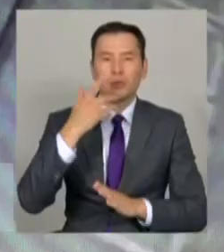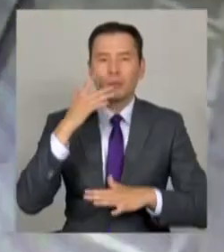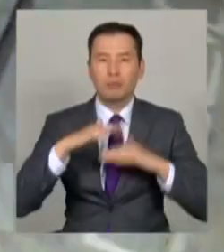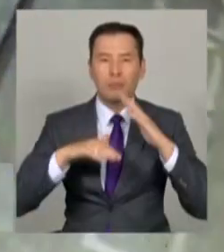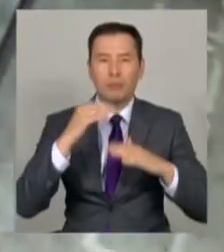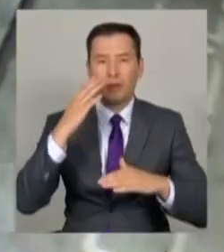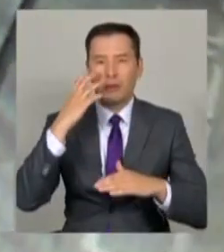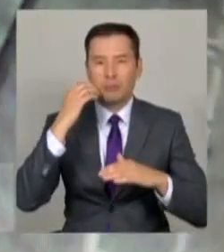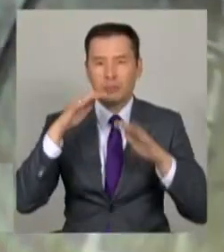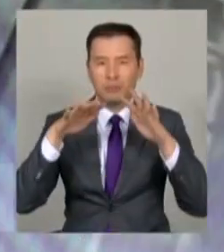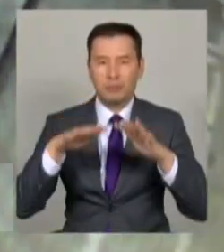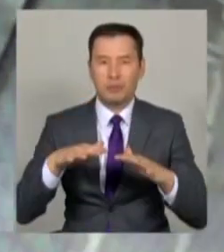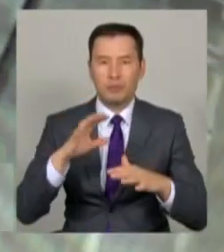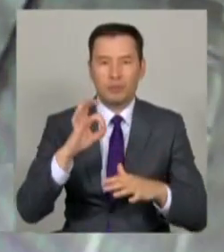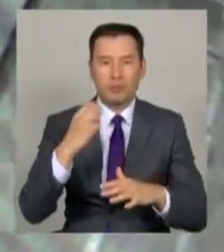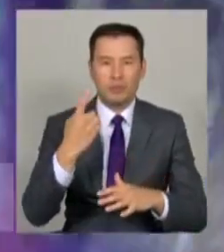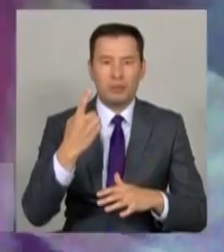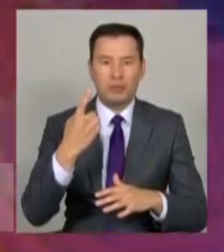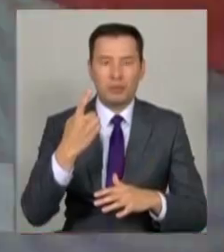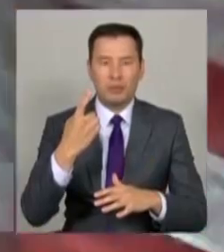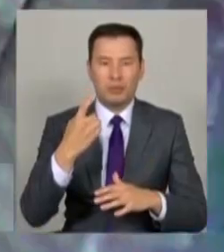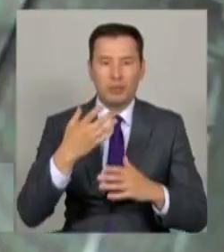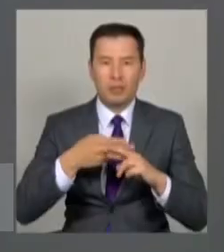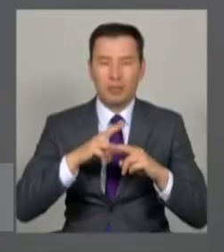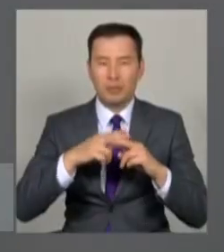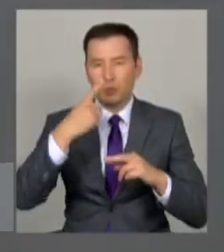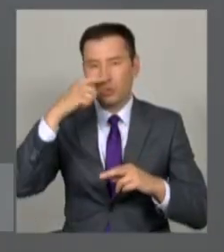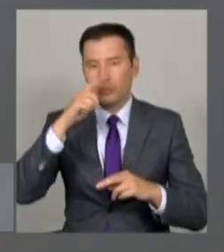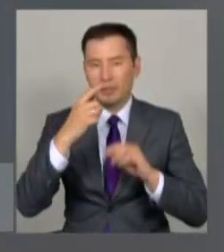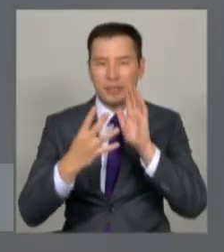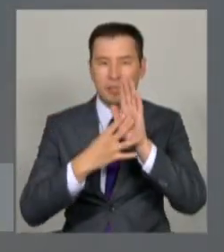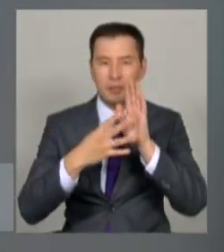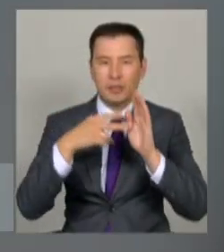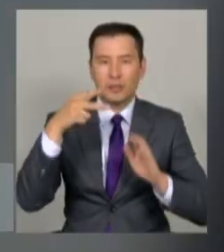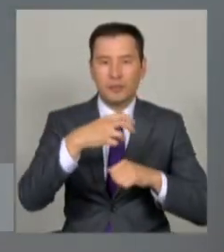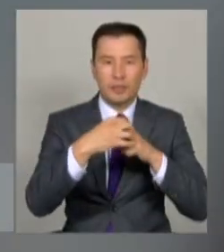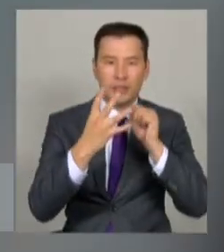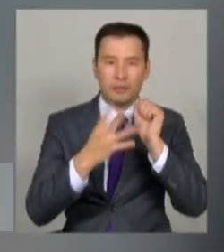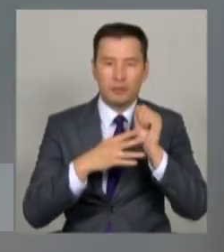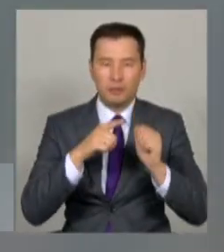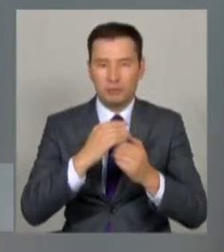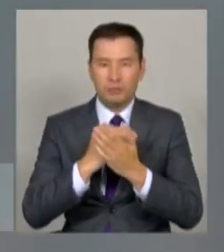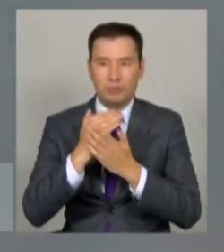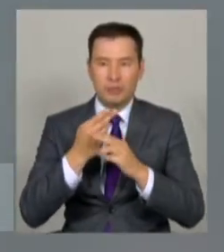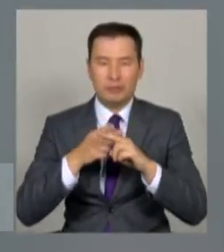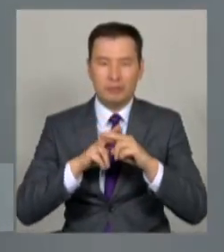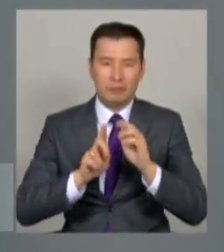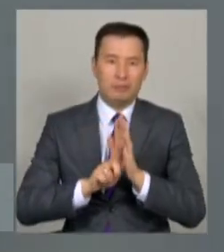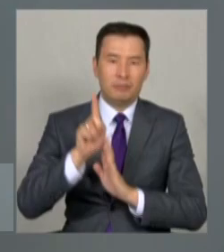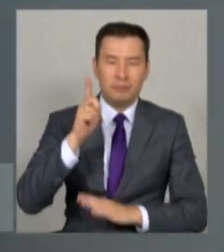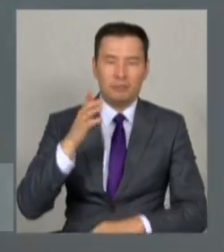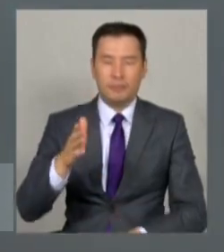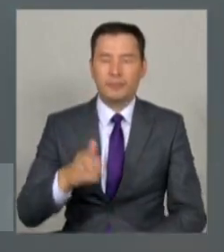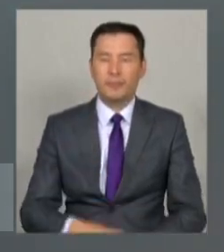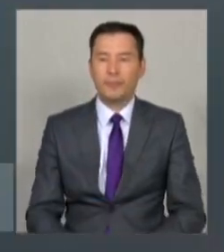в Алматинской пожарной части номер 9. С 2019 года был назначен на должность старшего пожарного спасателя пожарной части номер